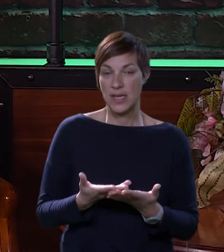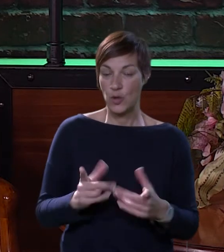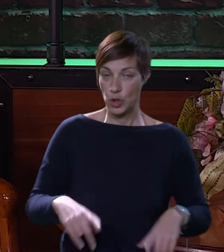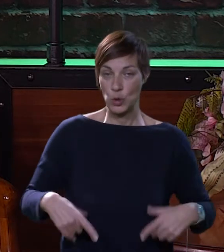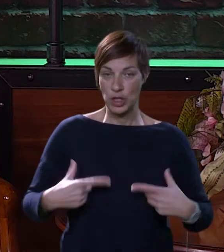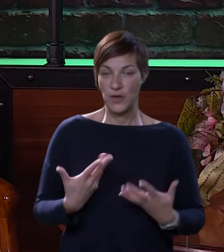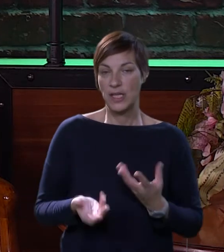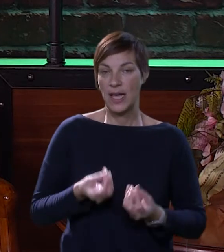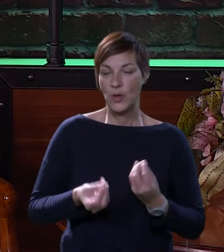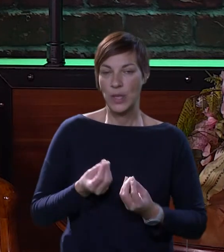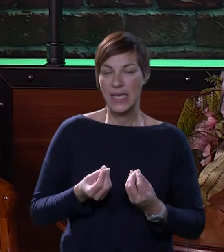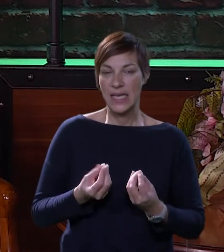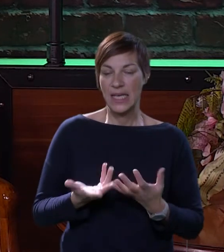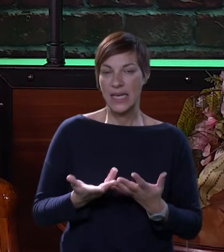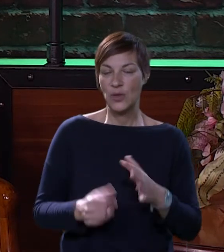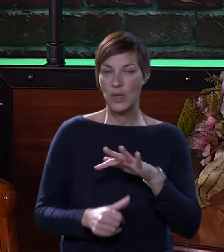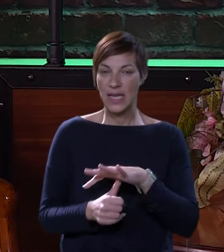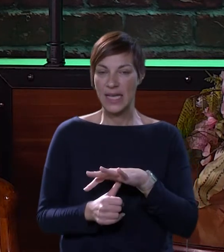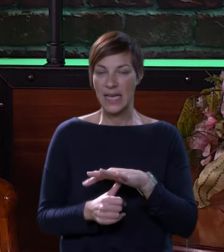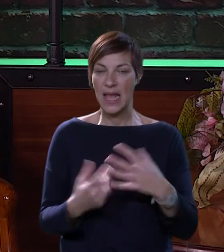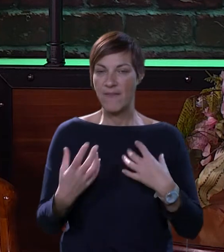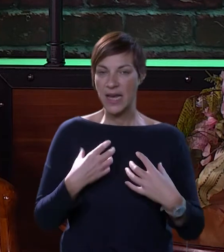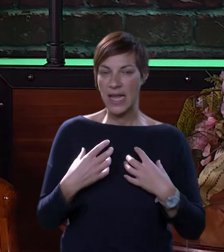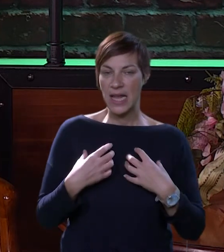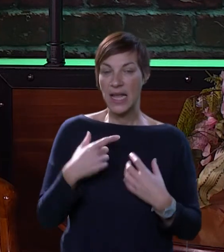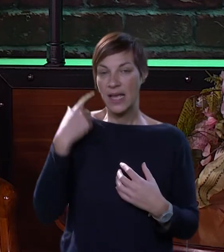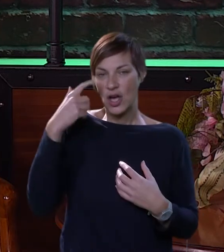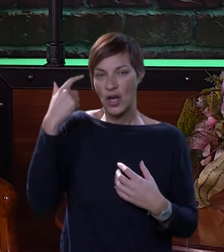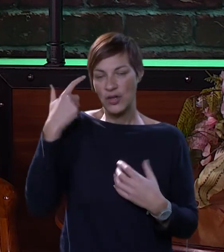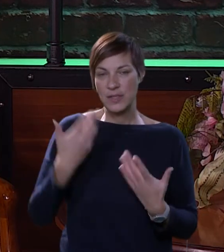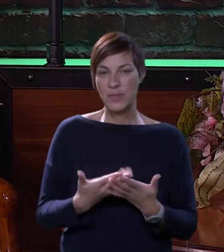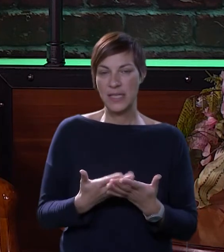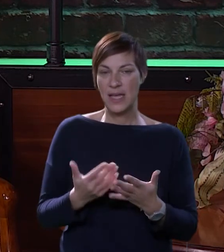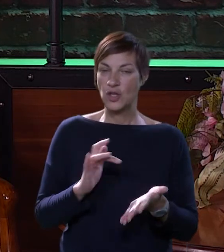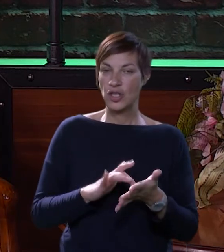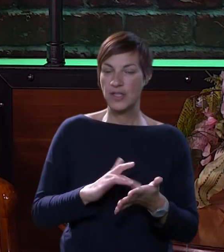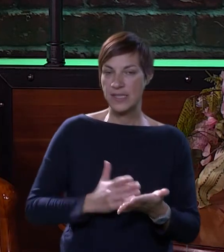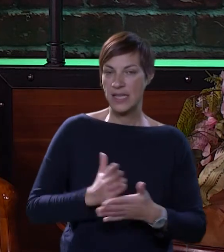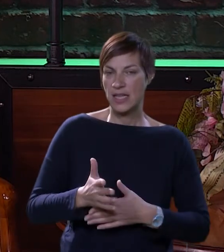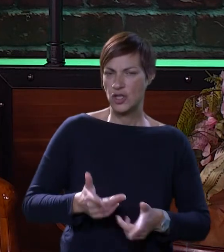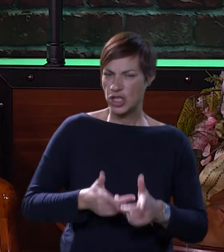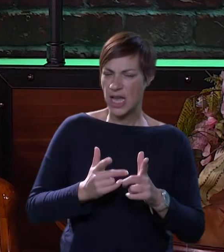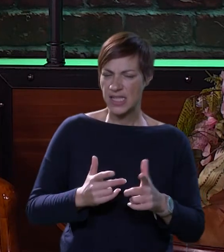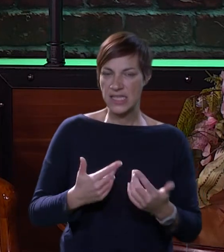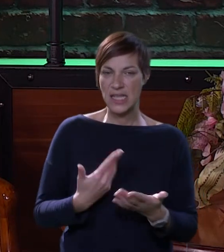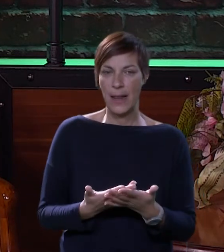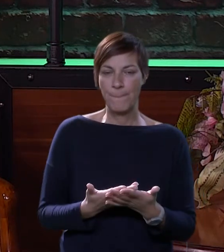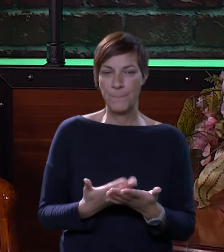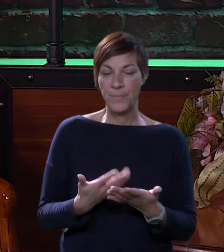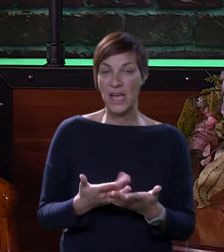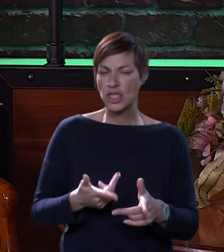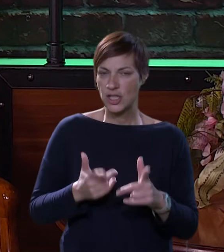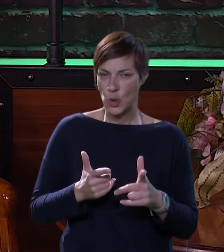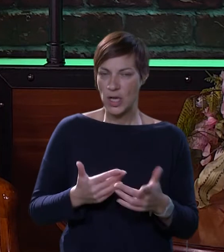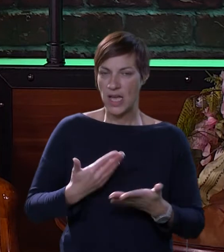životu. Pogotovo ako igraju igrice gdje je glavni lik osmišljen tako da do cilja dođe nasiljem. I ako se